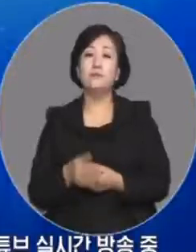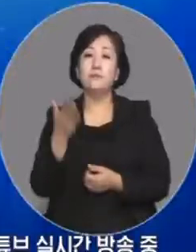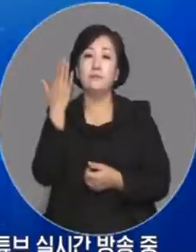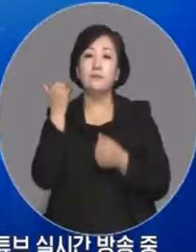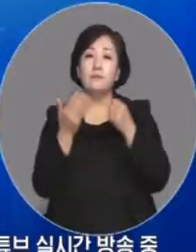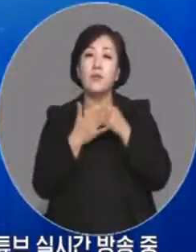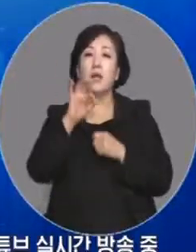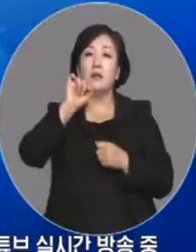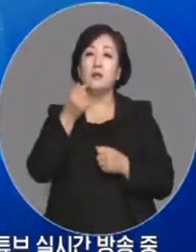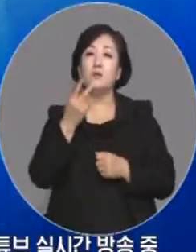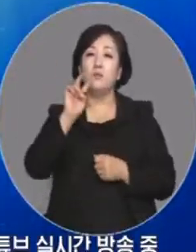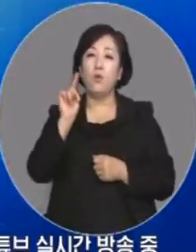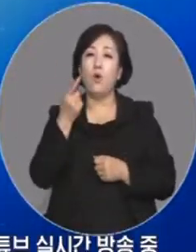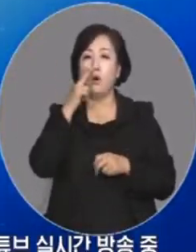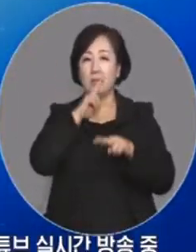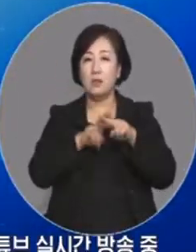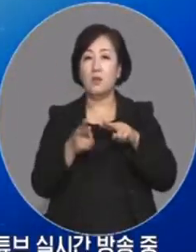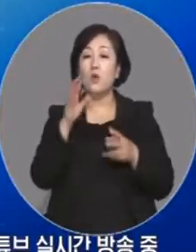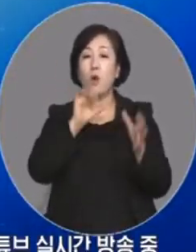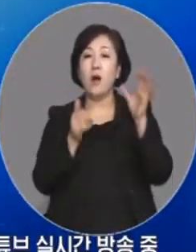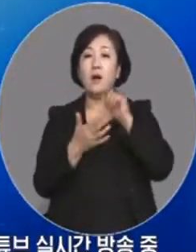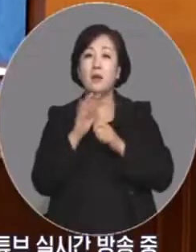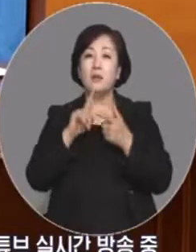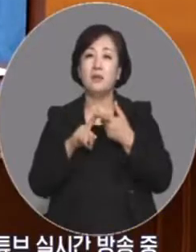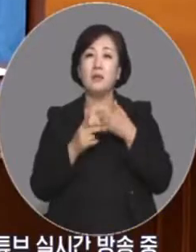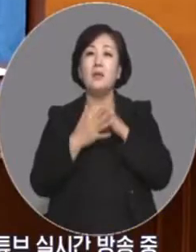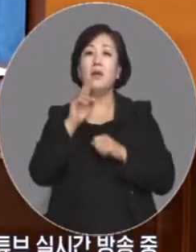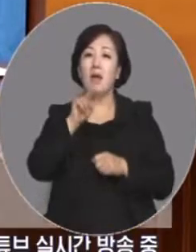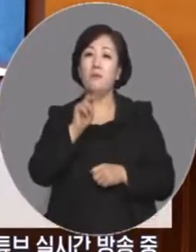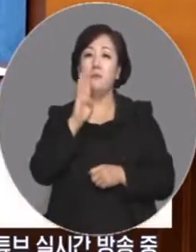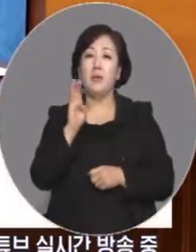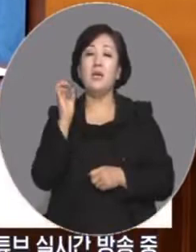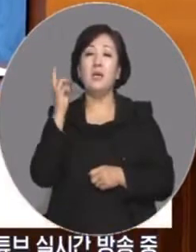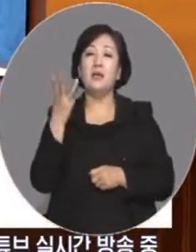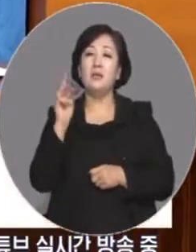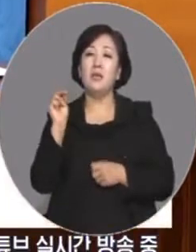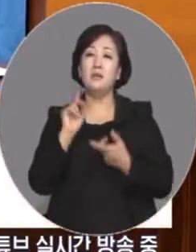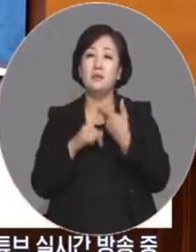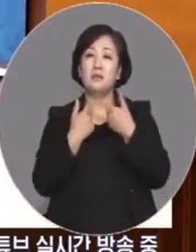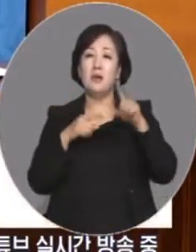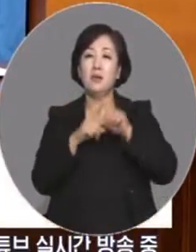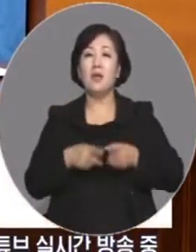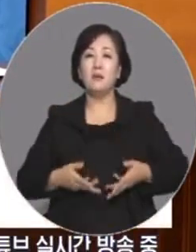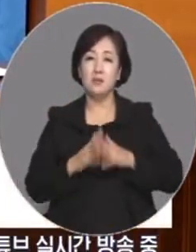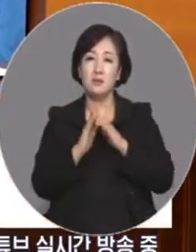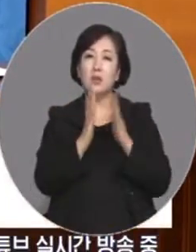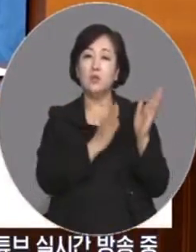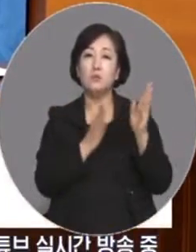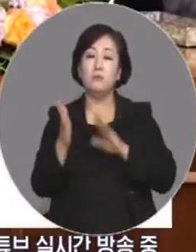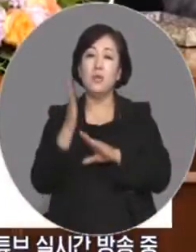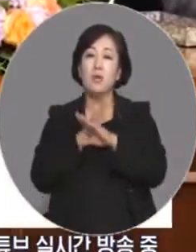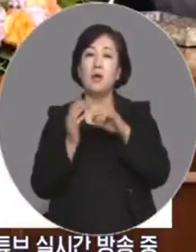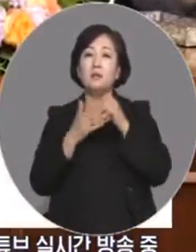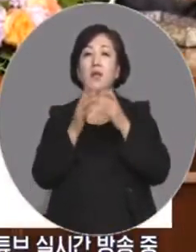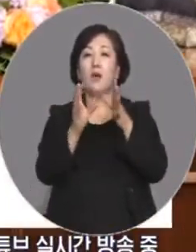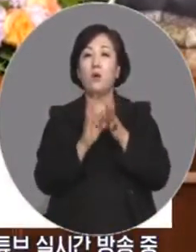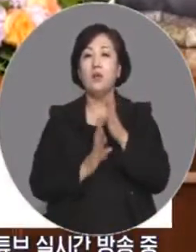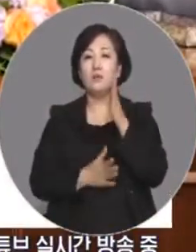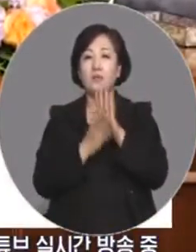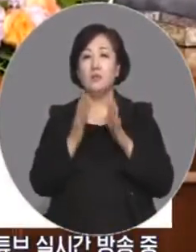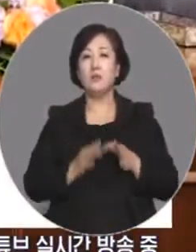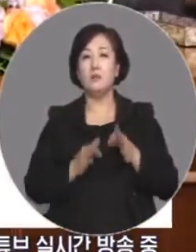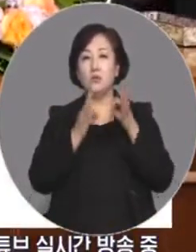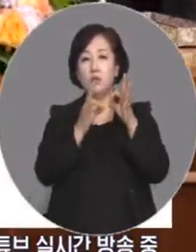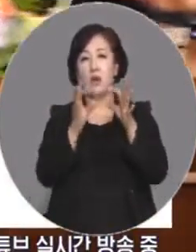지난달 금호석유화학이 울산의 MB라텍스 생산공장을 증설하기로 하는 등 울산의 MB라텍스 관련 시설